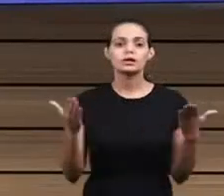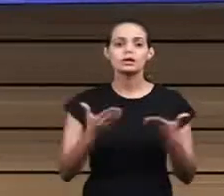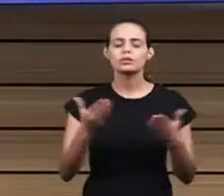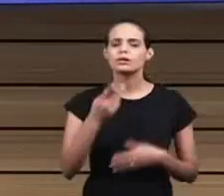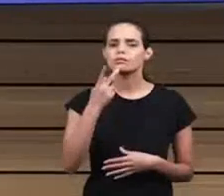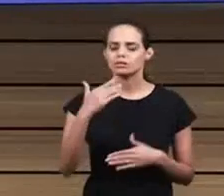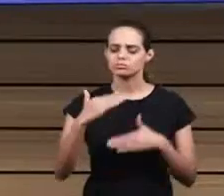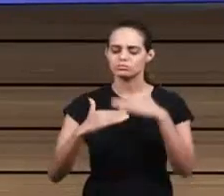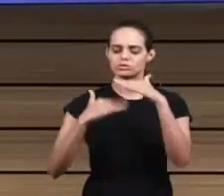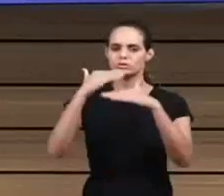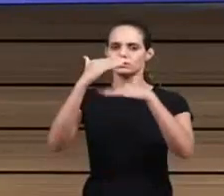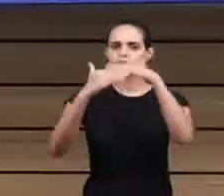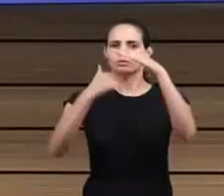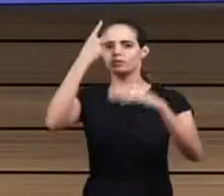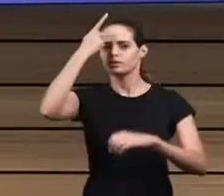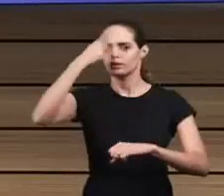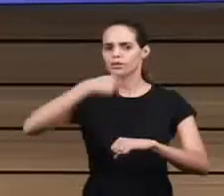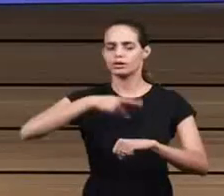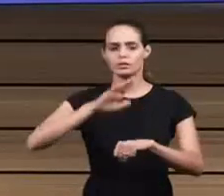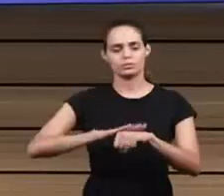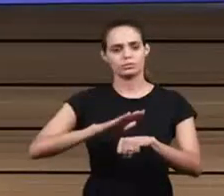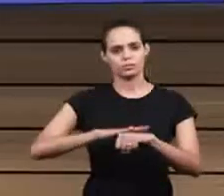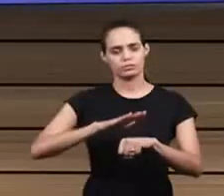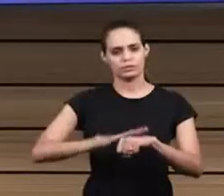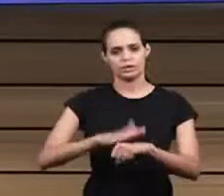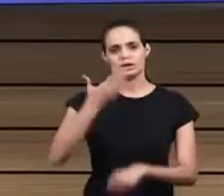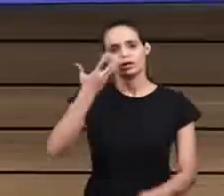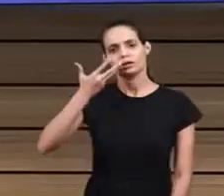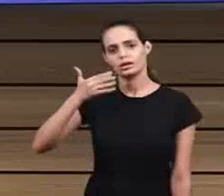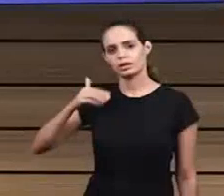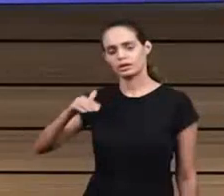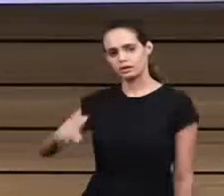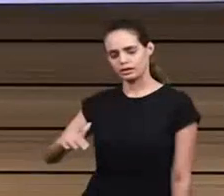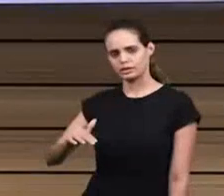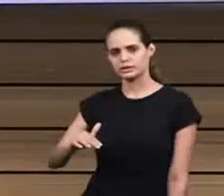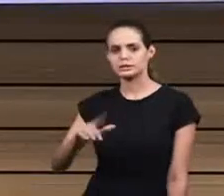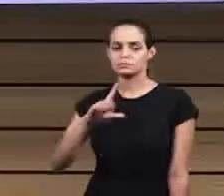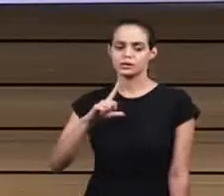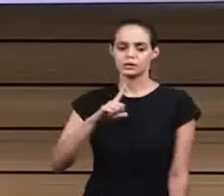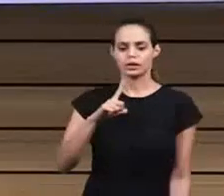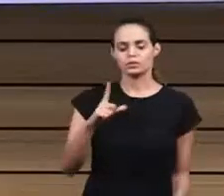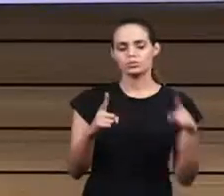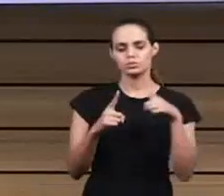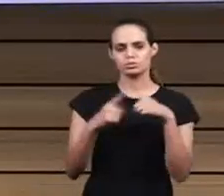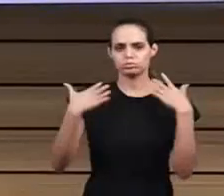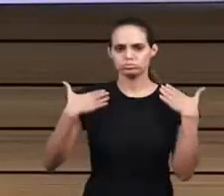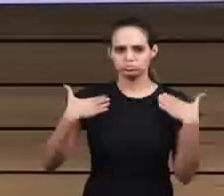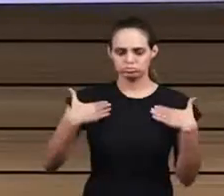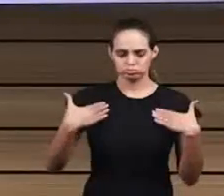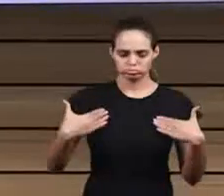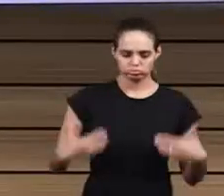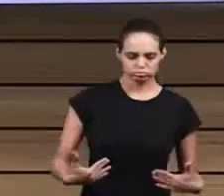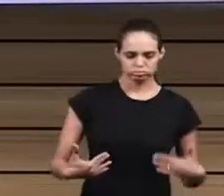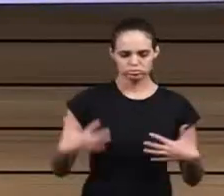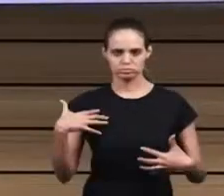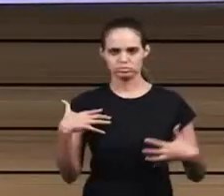Indem wir nun unsere Sendung fortsetzen der Unterstützung der Personen mit Behinderung, so werden wir von der